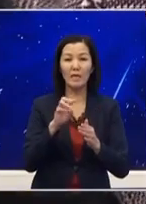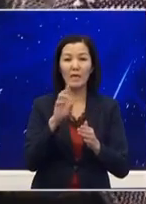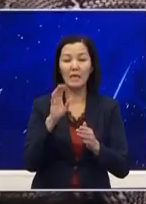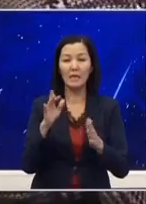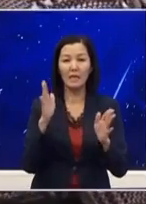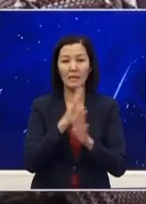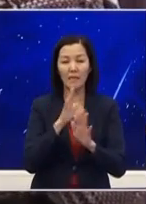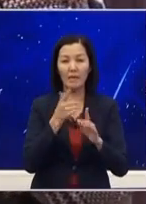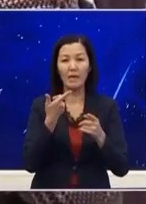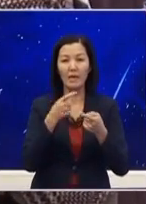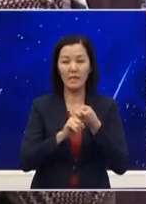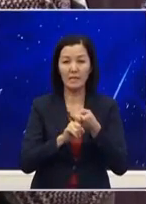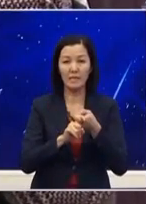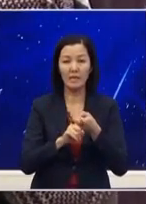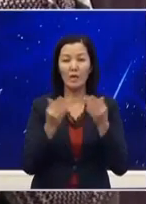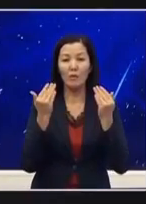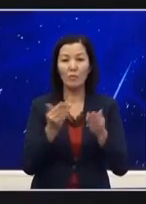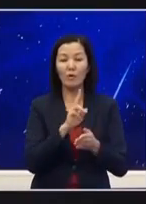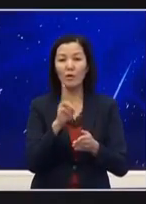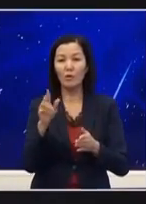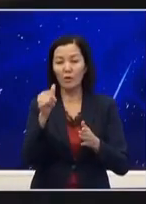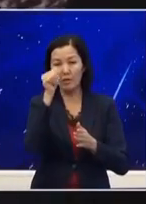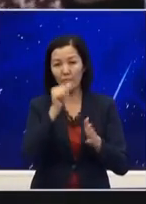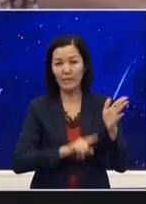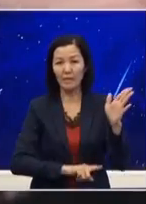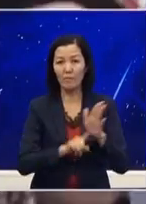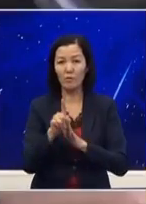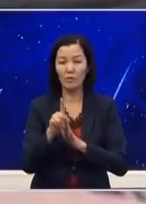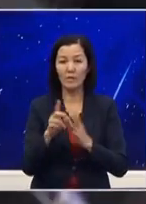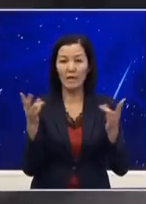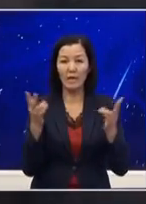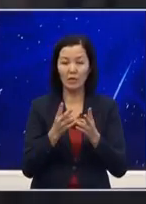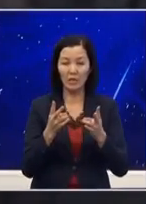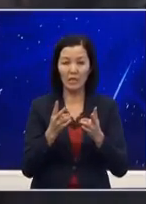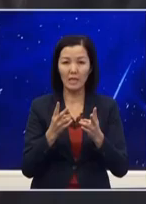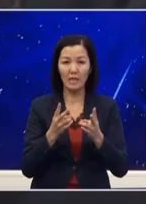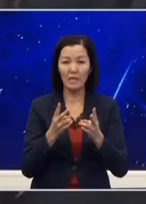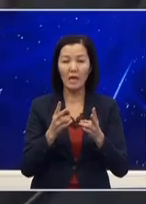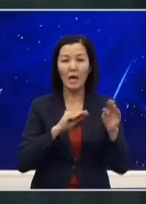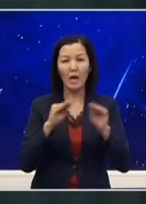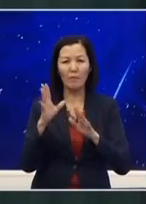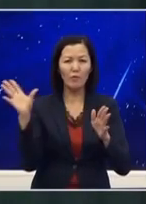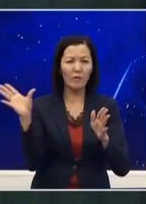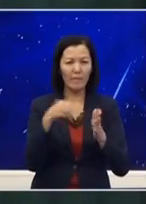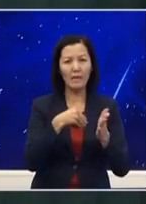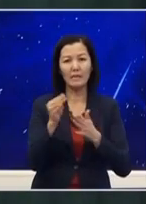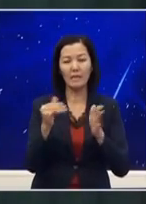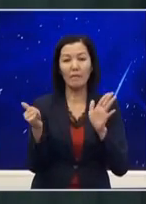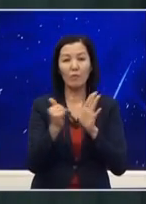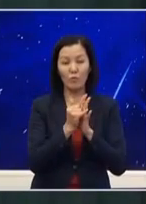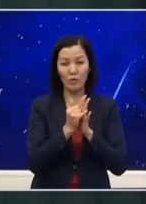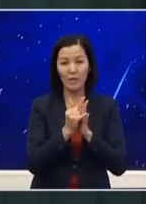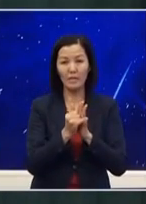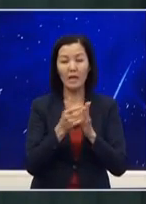табиғи газдың берілуін 42 айынан бері күткен. Айтуынша, үйне қажетті құрал жабдық сатып алып орнатқан, бірақ әлі күнге дейін газ жоқ. Әне